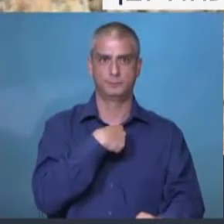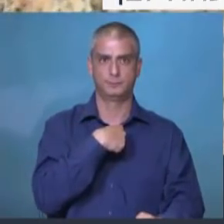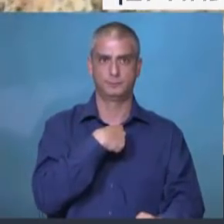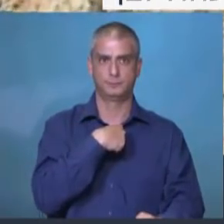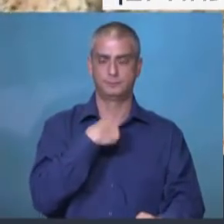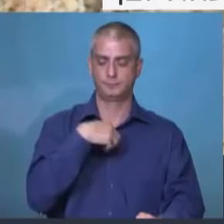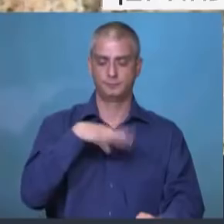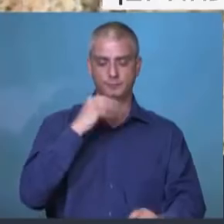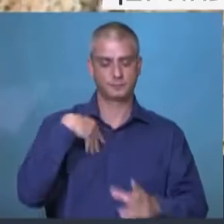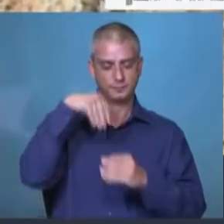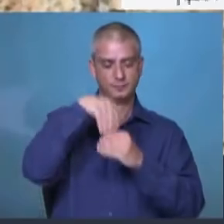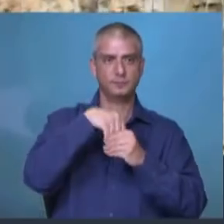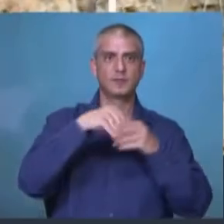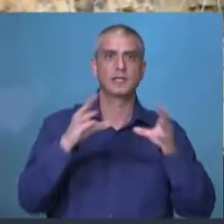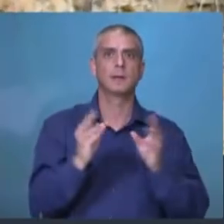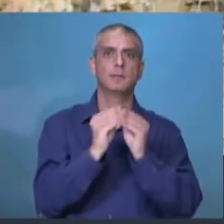בבחירתנו לשכון כאן יחד,